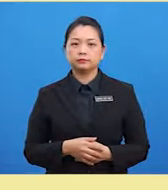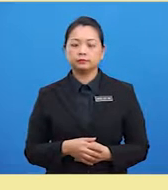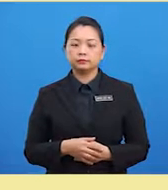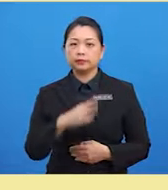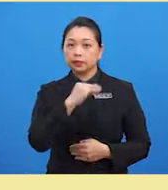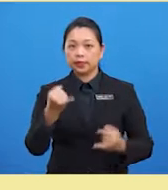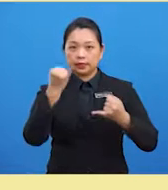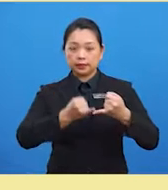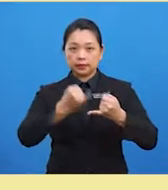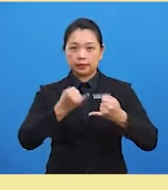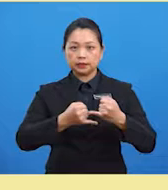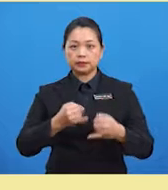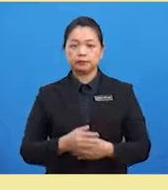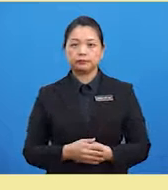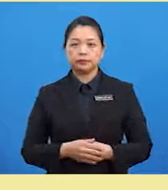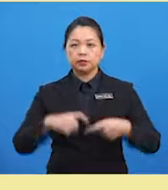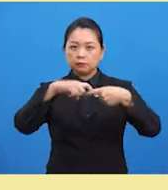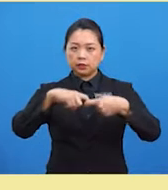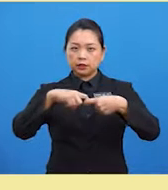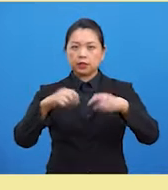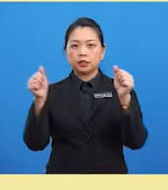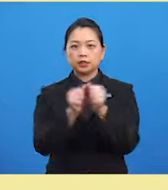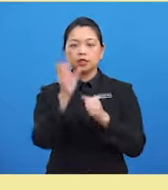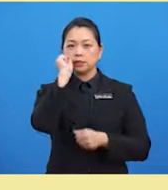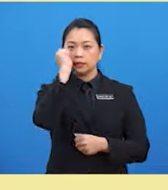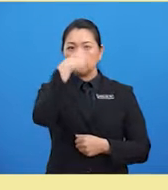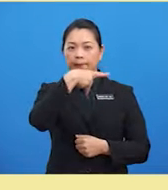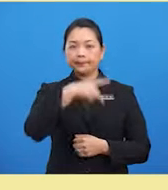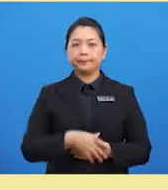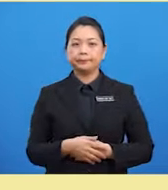Dan akhir sekali, berkaitan dengan sikap.